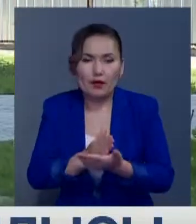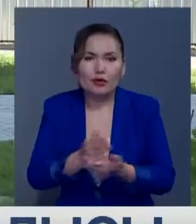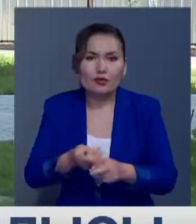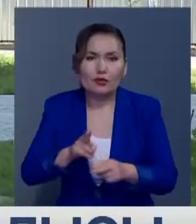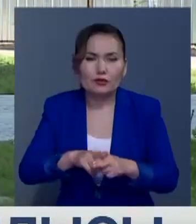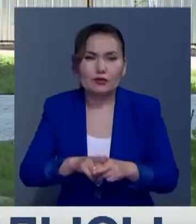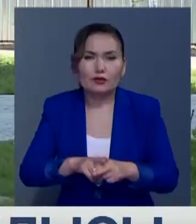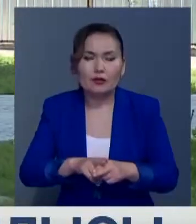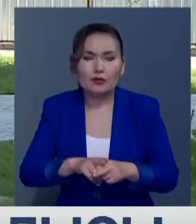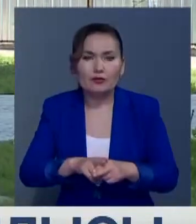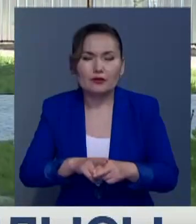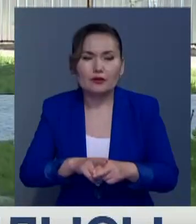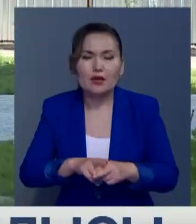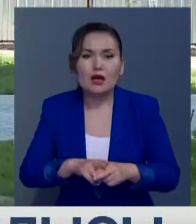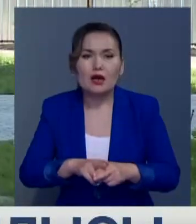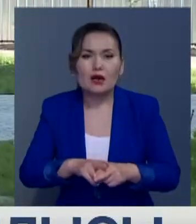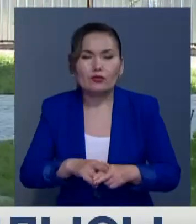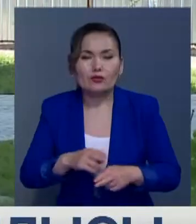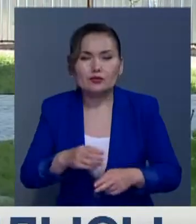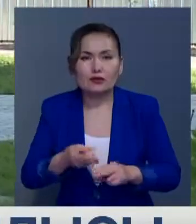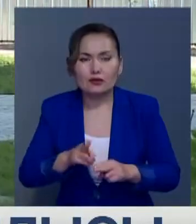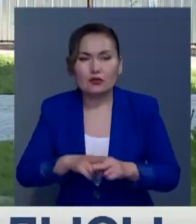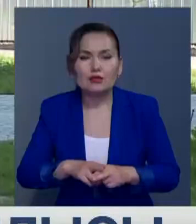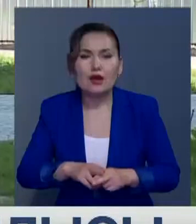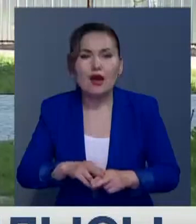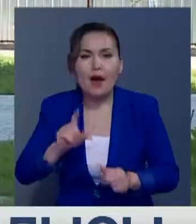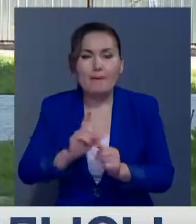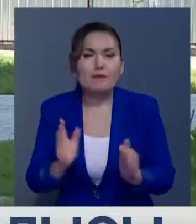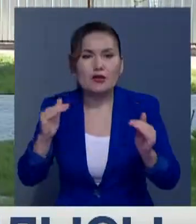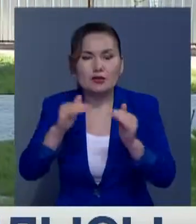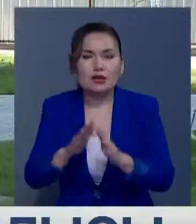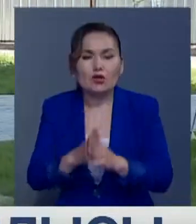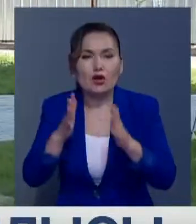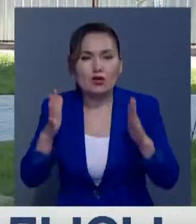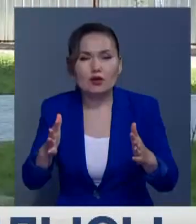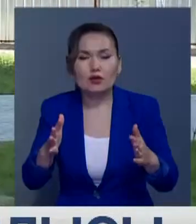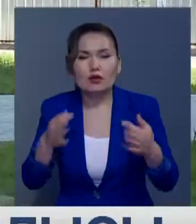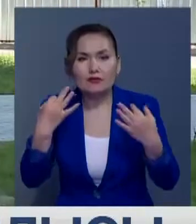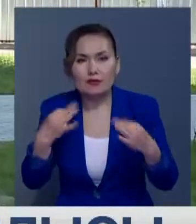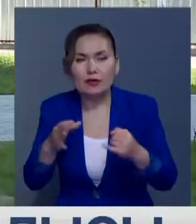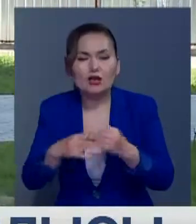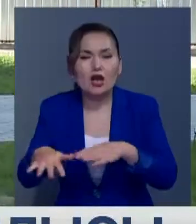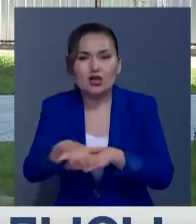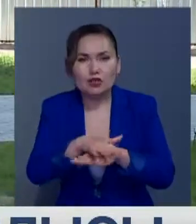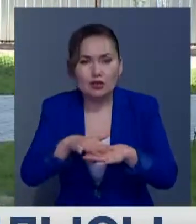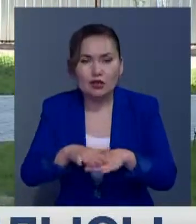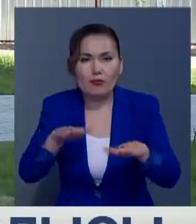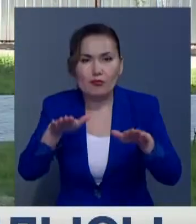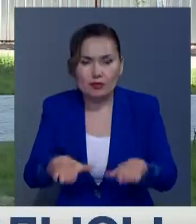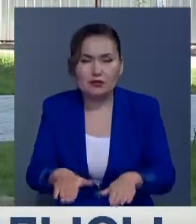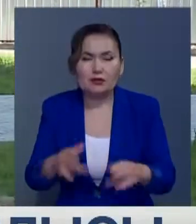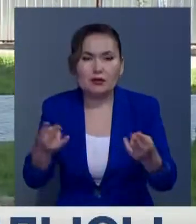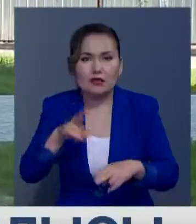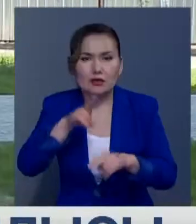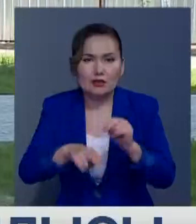пайғамбар халиф саламда айтқан сөзі бар. Мысалы, мешітті өзі кең жерге, адамдар қиналмастан келіп кететін жерге салу керекті. Ол деген сөз